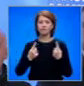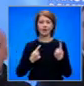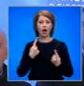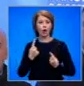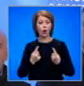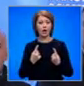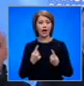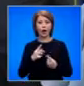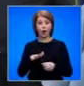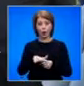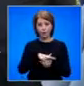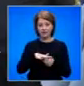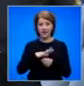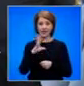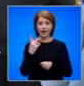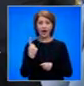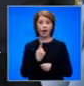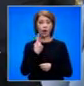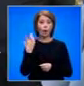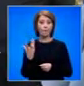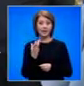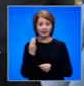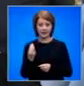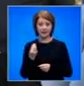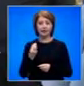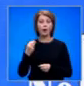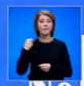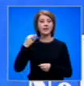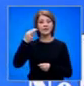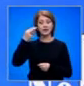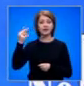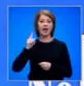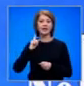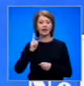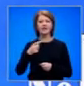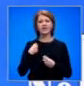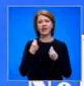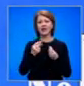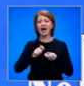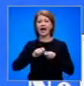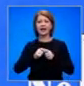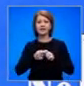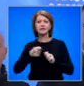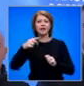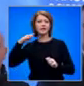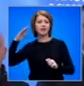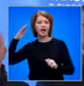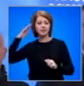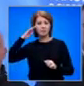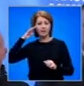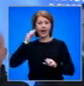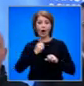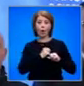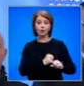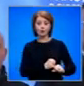да бъде обединител на нацията, президентската институция трябва да бъде гарант за изпълнение на Конституцията